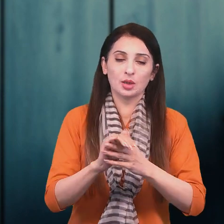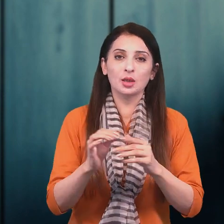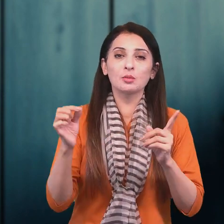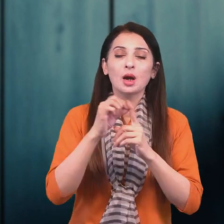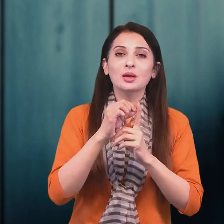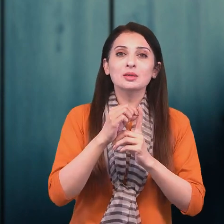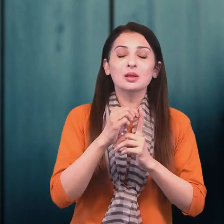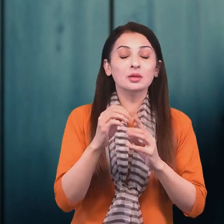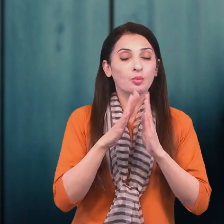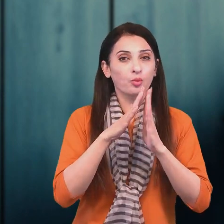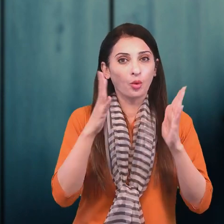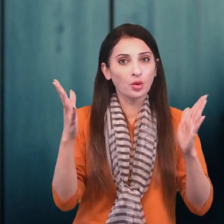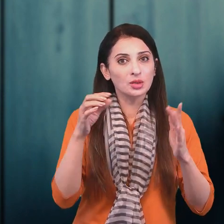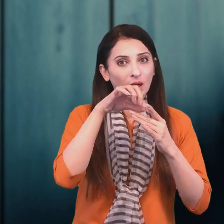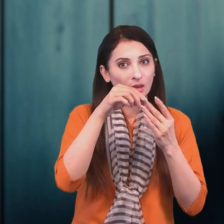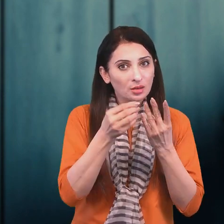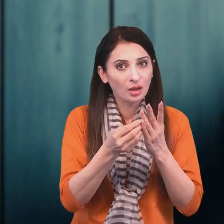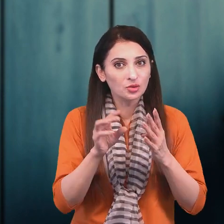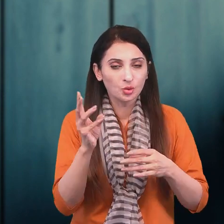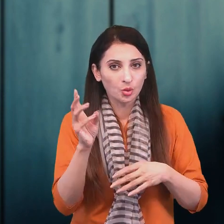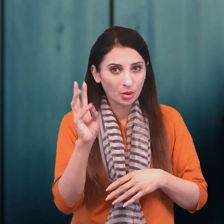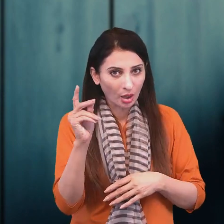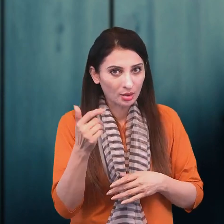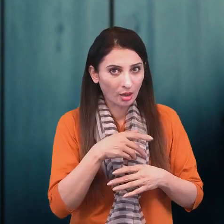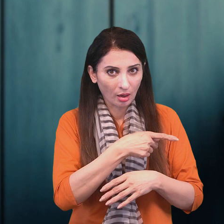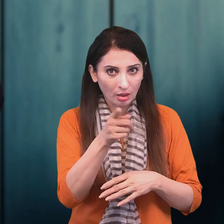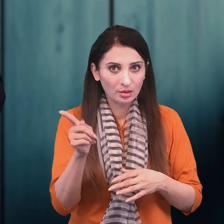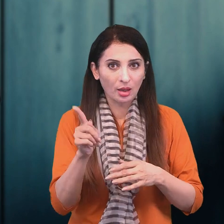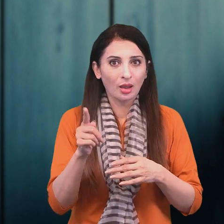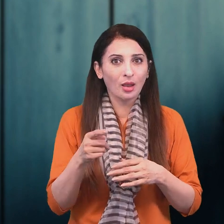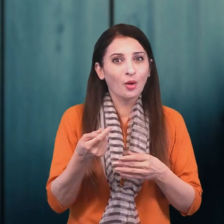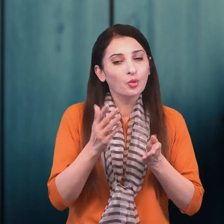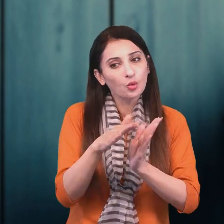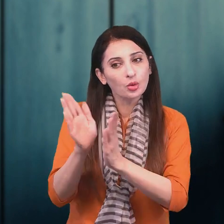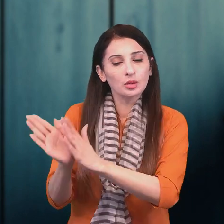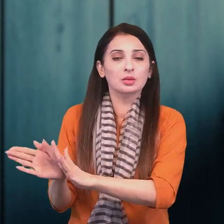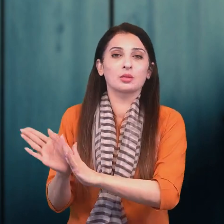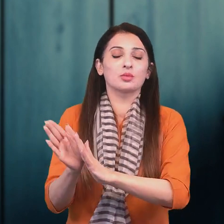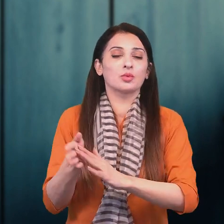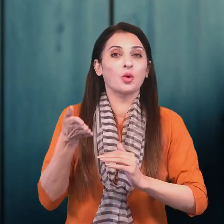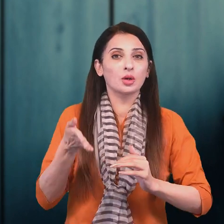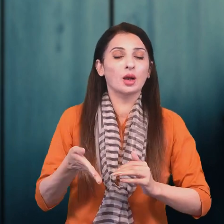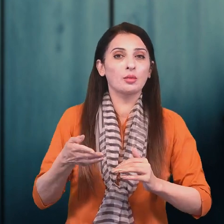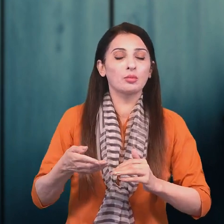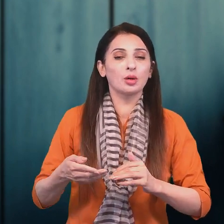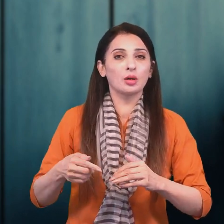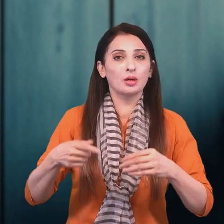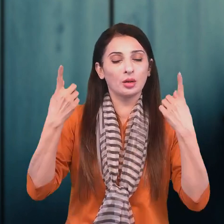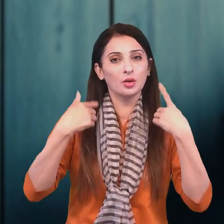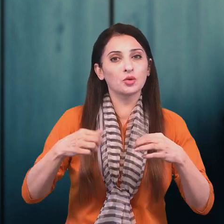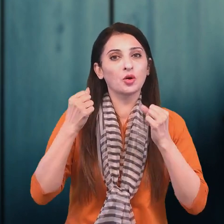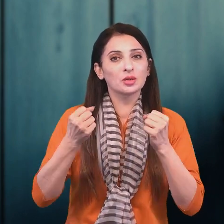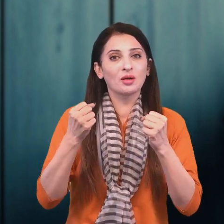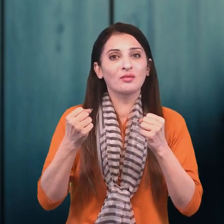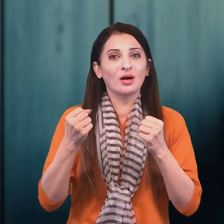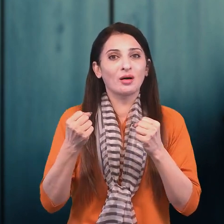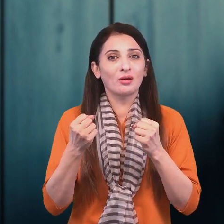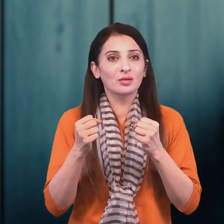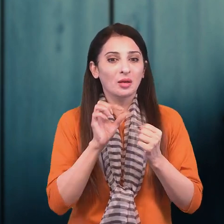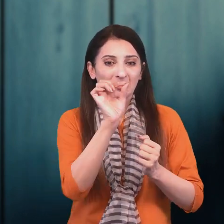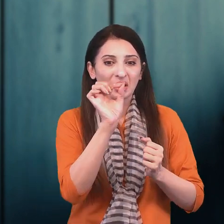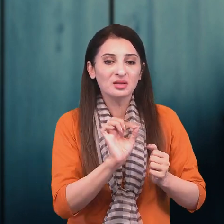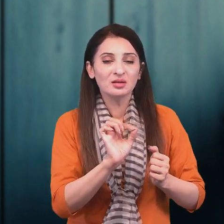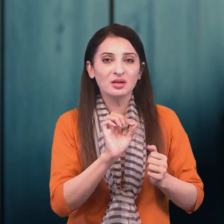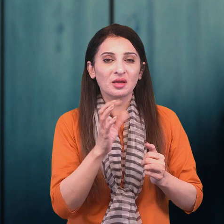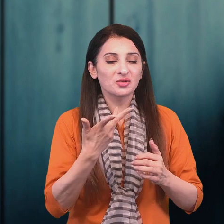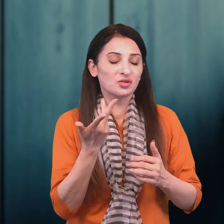ایک اکثریتی طبقہ ہے، وہ ہمیشہ سے اس چیز کا محروم رہا ہے۔ اور اب نوجوان کوٹا سسٹم کی بات